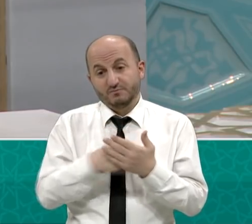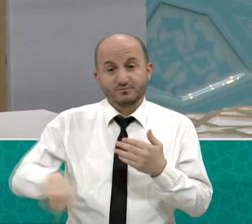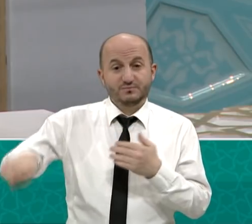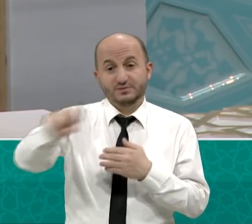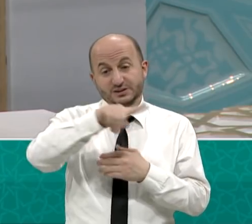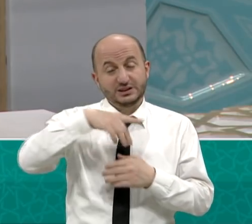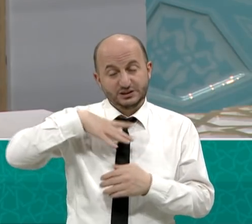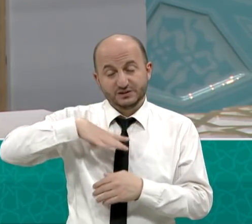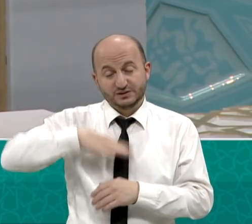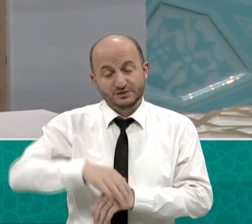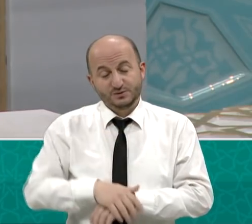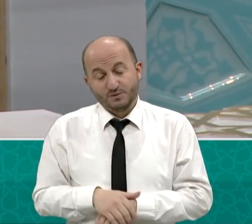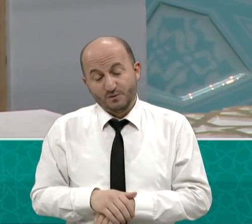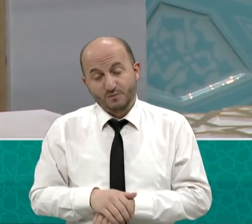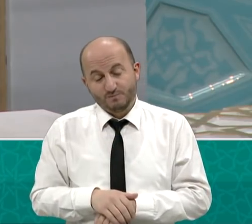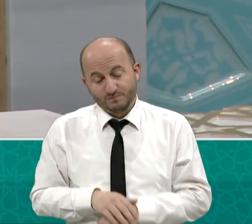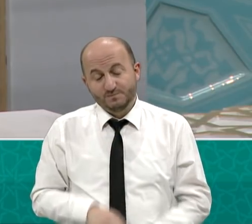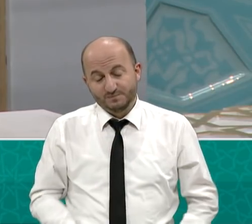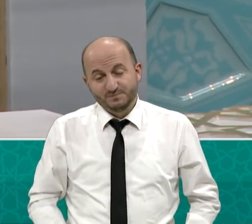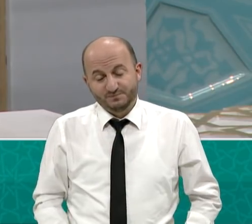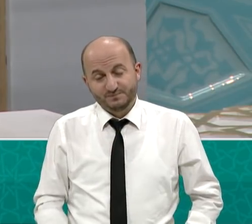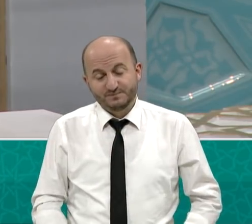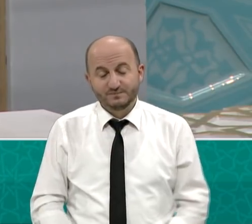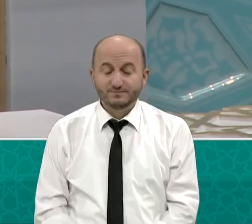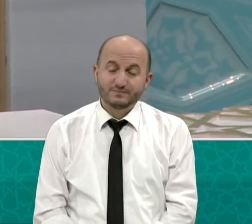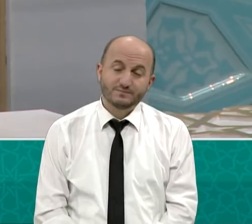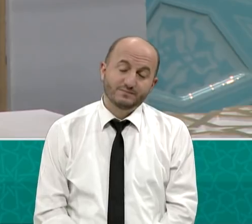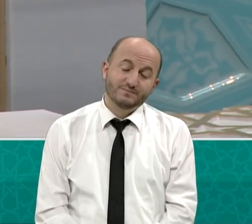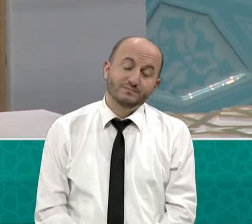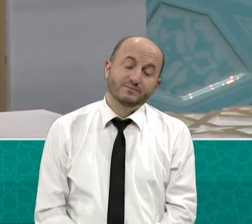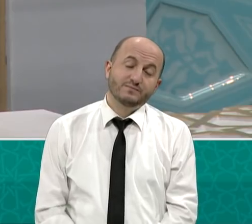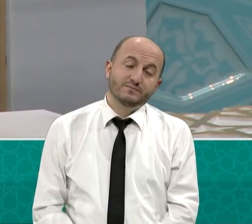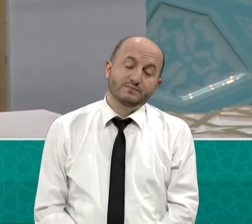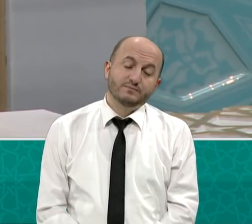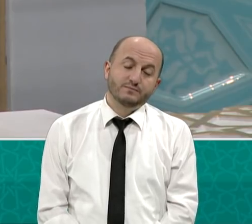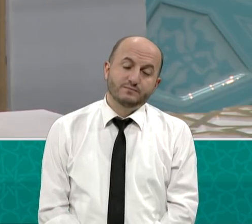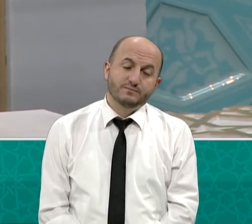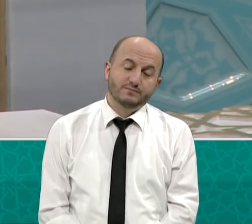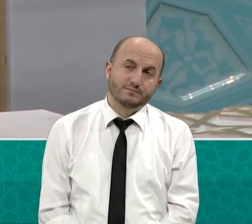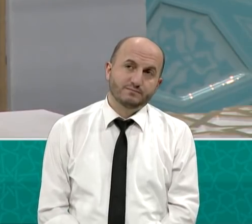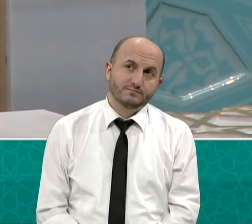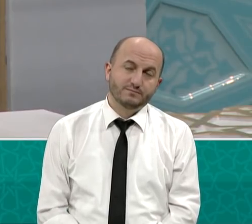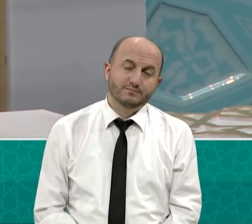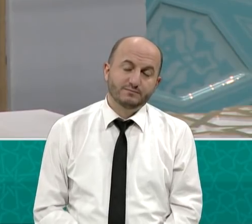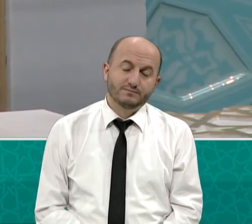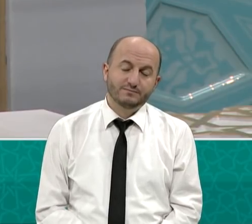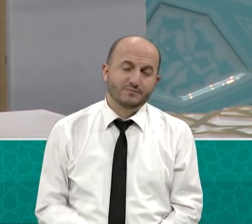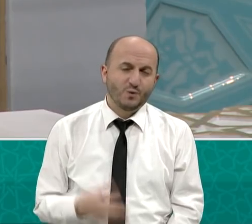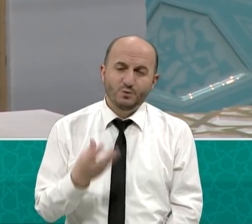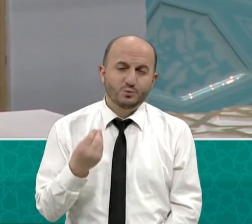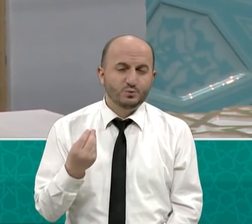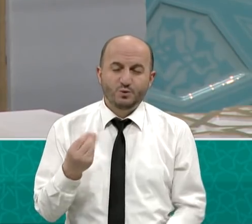bizden istemektedir. Bu da çok manidar bir husustur sevgili kardeşlerim. Birçok hadis var.